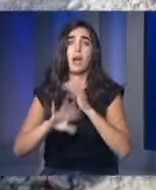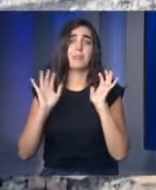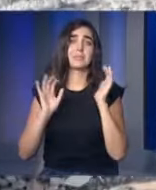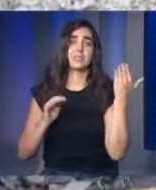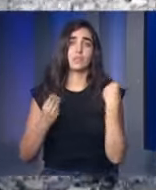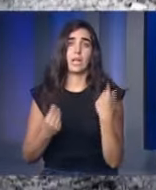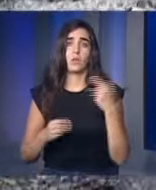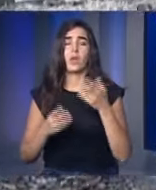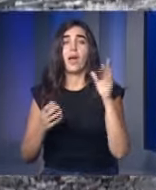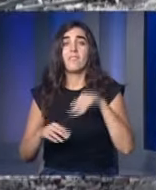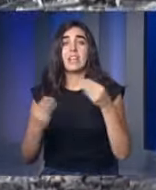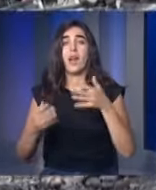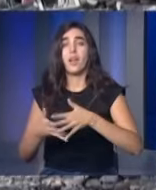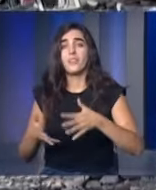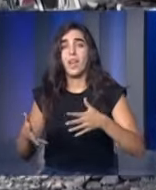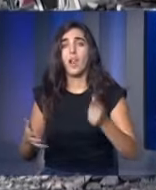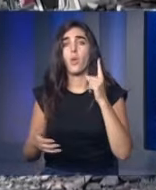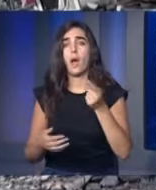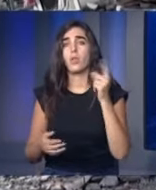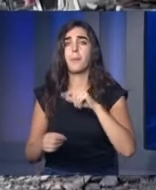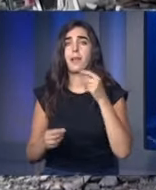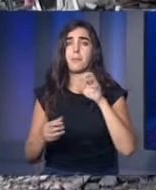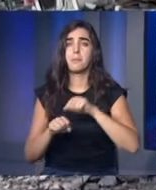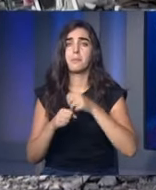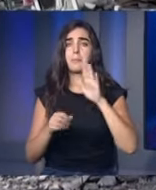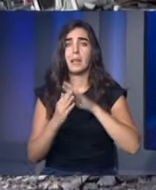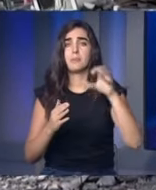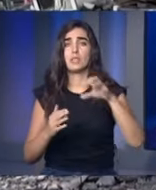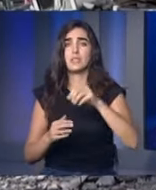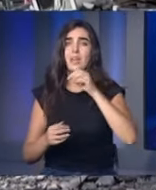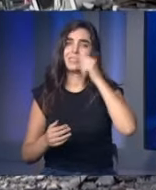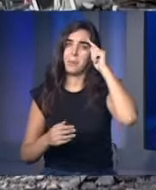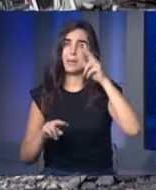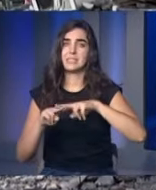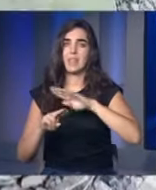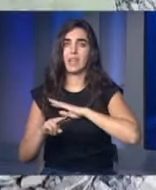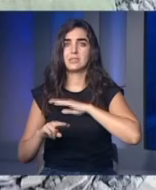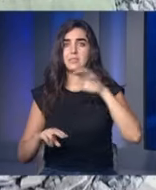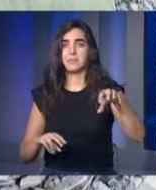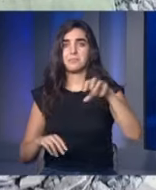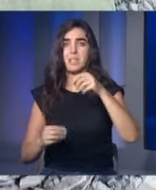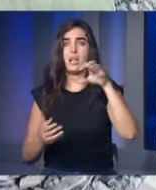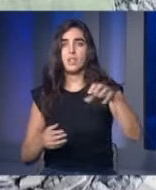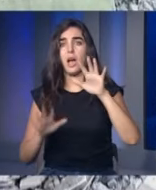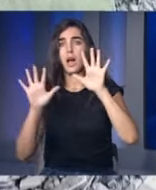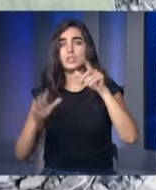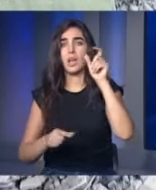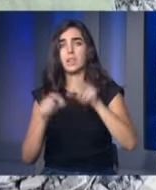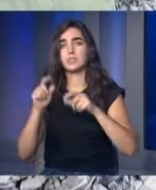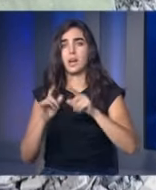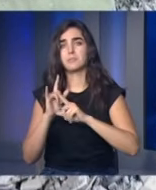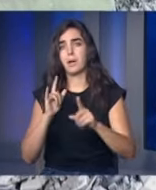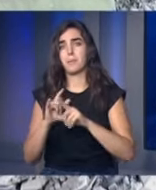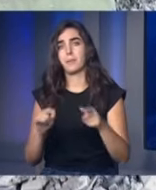الساعات 24 الماضية، جلهم من الأطفال. واحدة من هذه المجازر استهدفت منزلا في خان